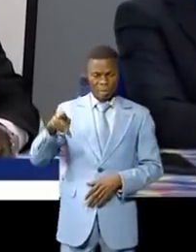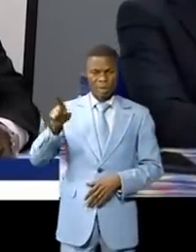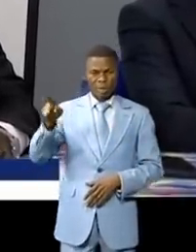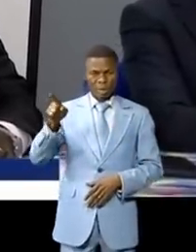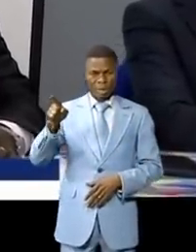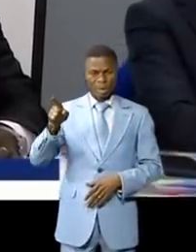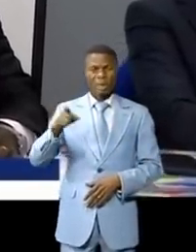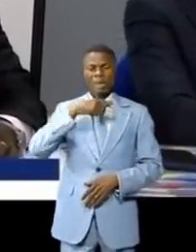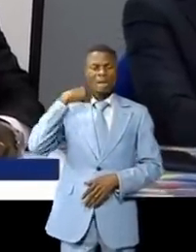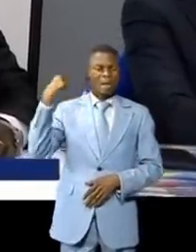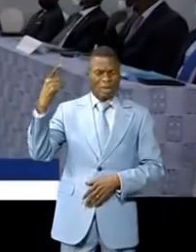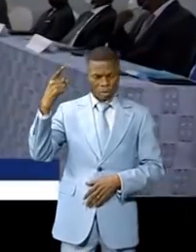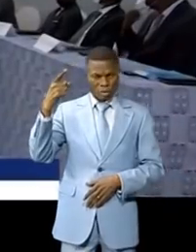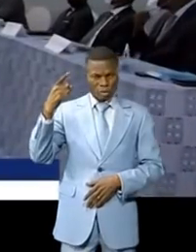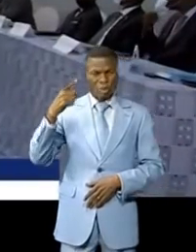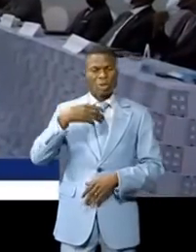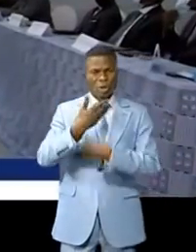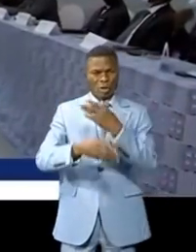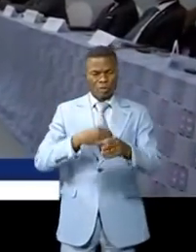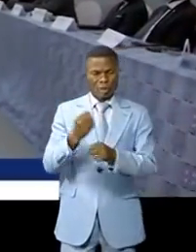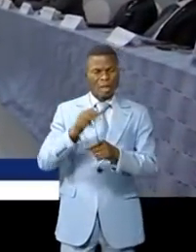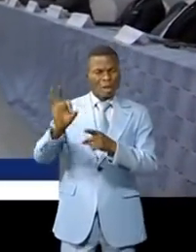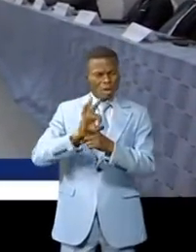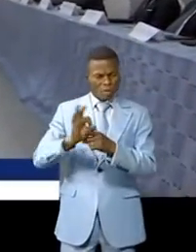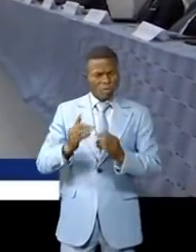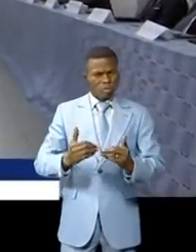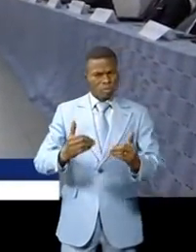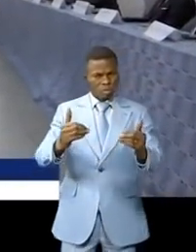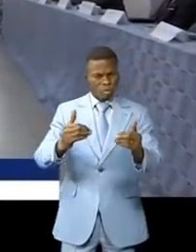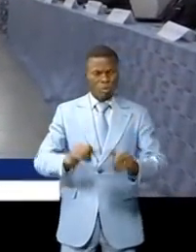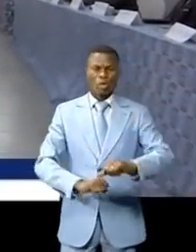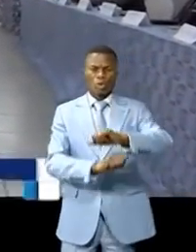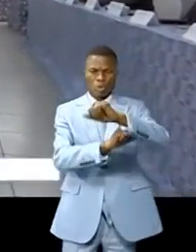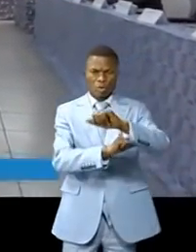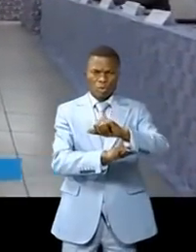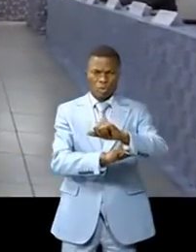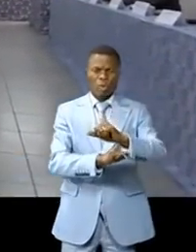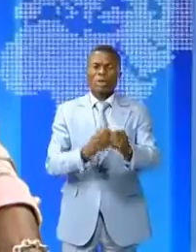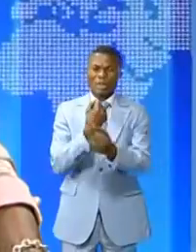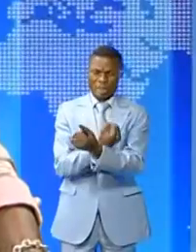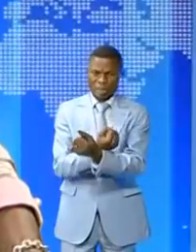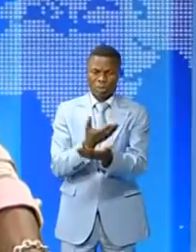a juré de garantir une assurance de formation et un accompagnement à la RSP.